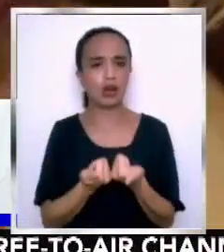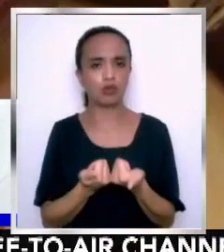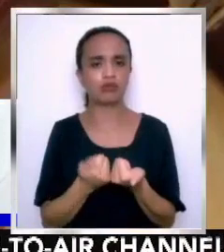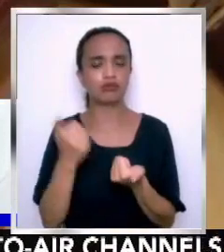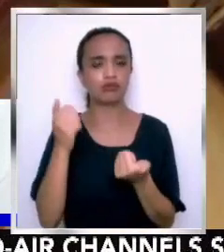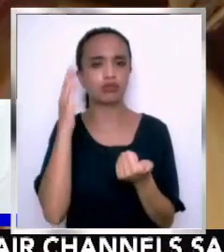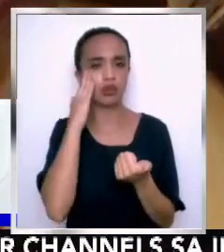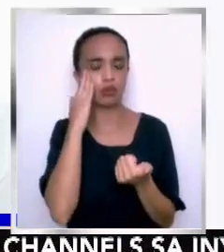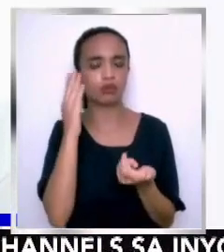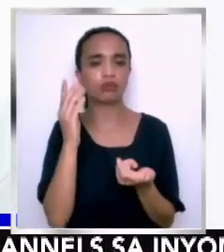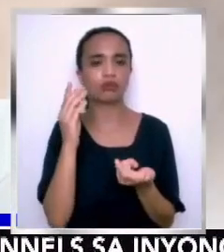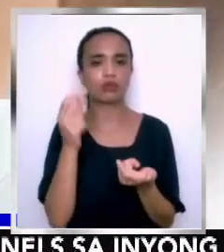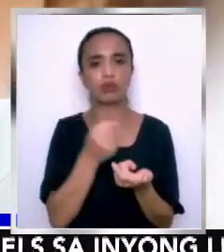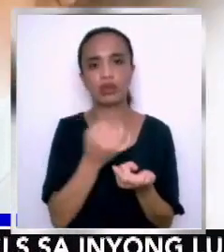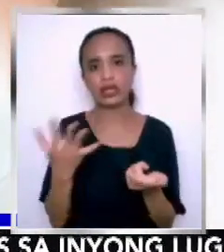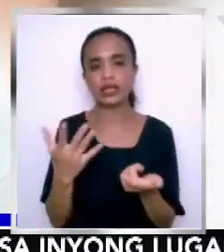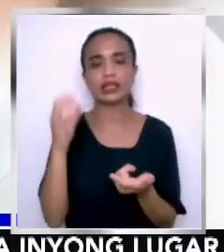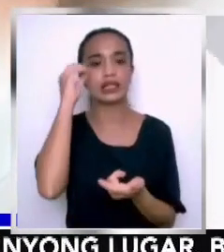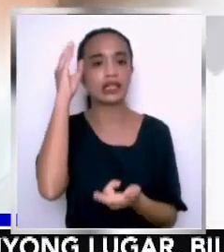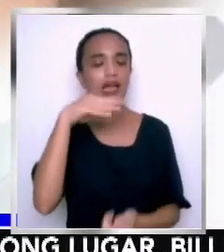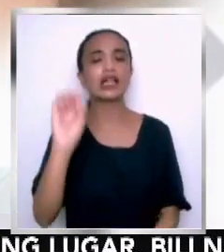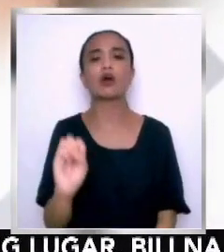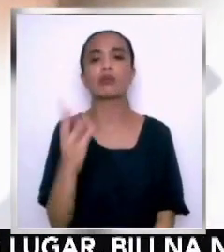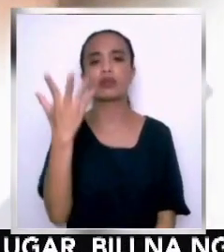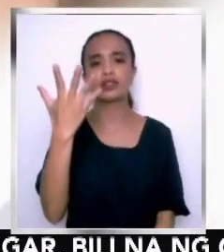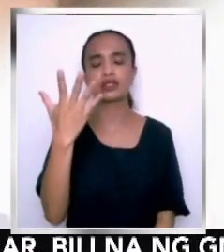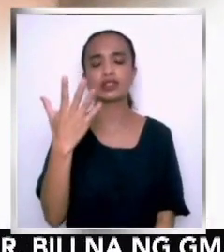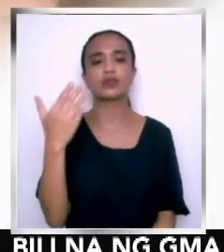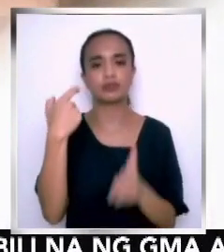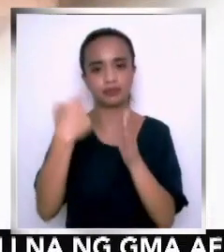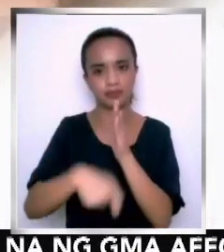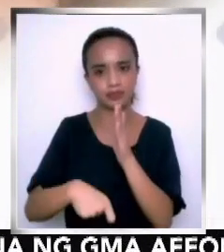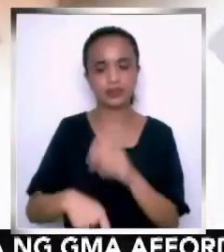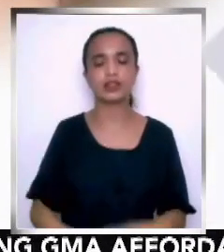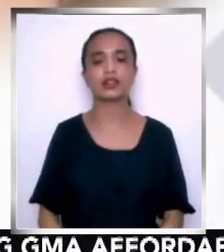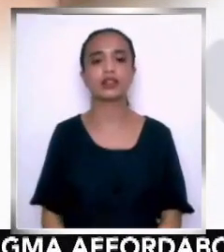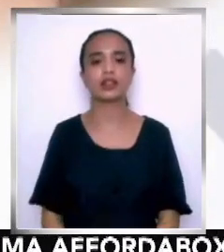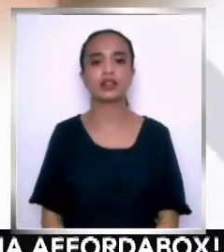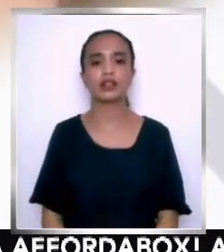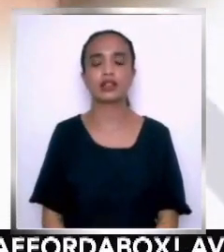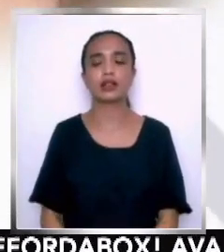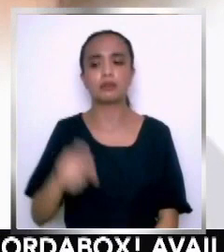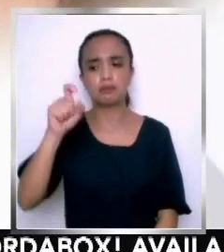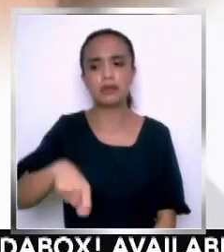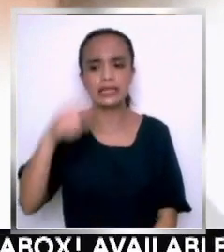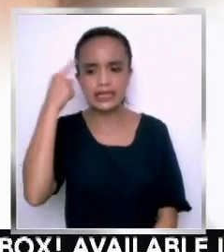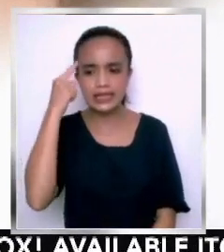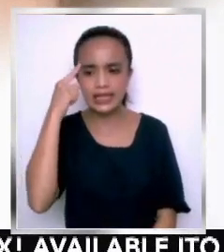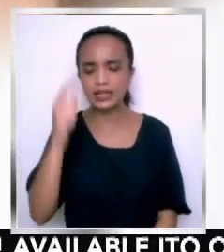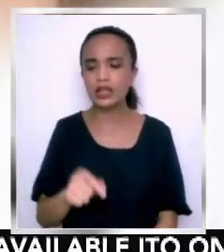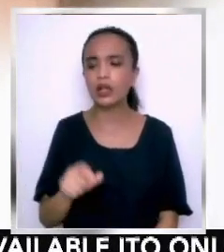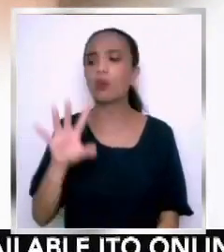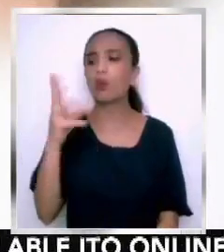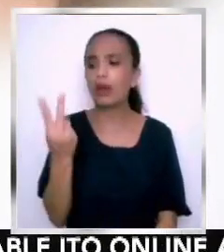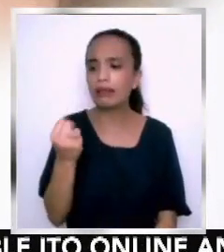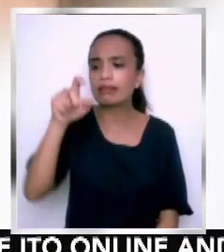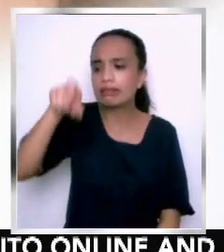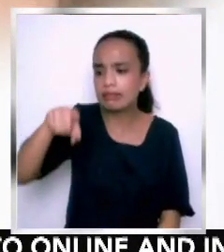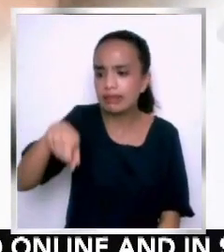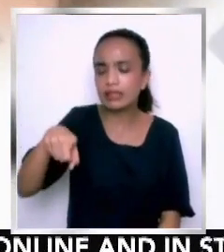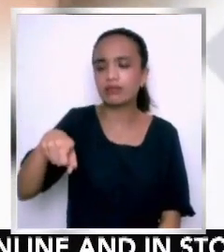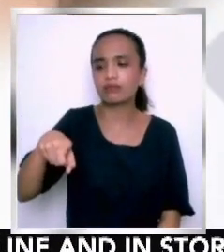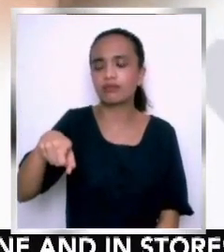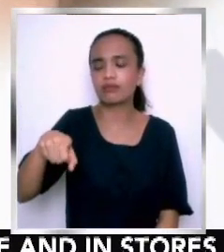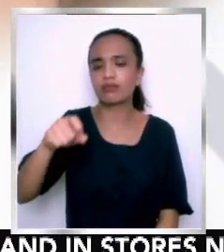itatak ng SRP. It will have to be considered hanggang kailan tayo kailangan ng onions at kailan ang susunod na harvest